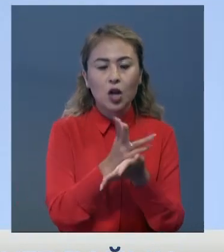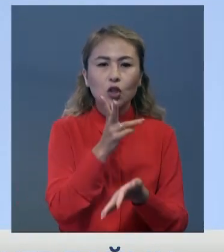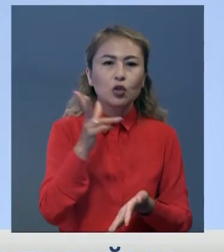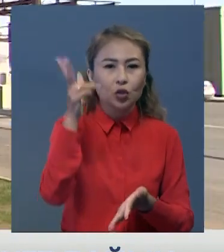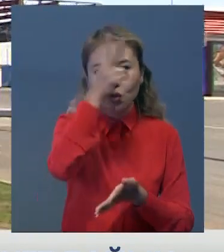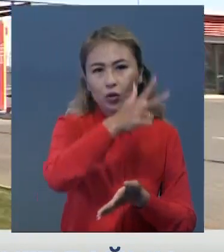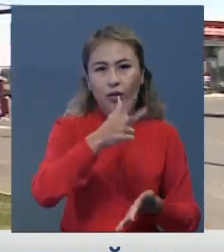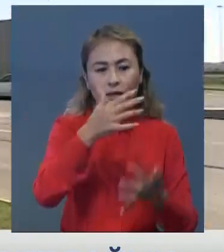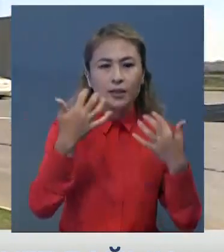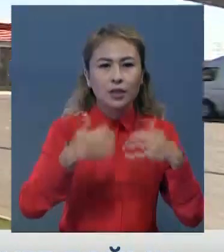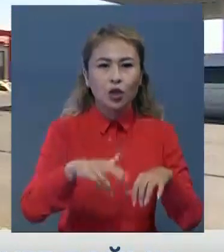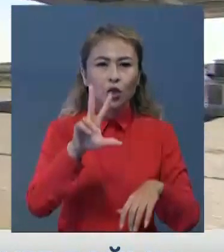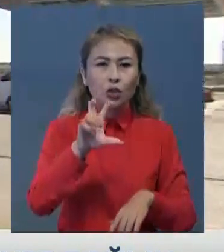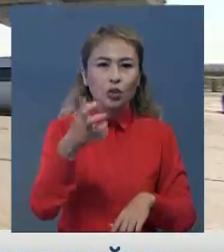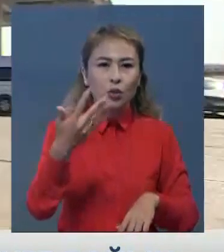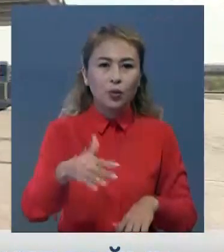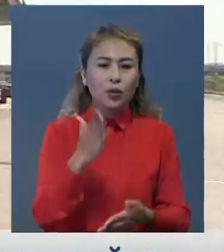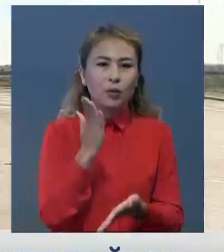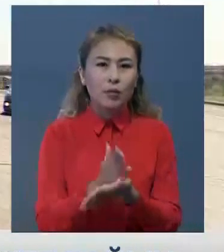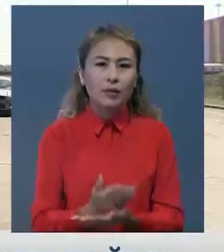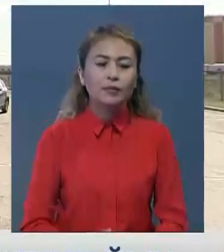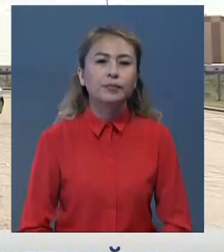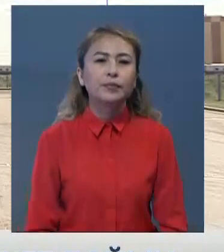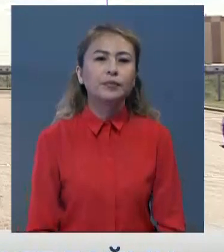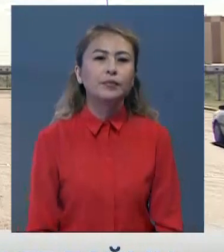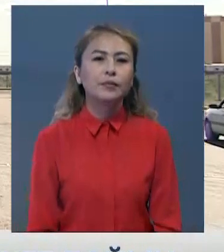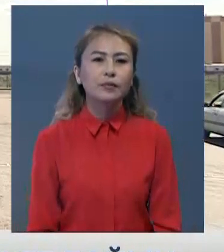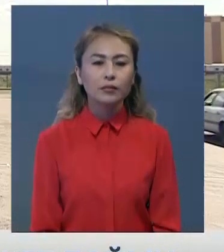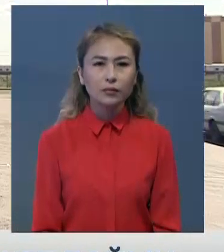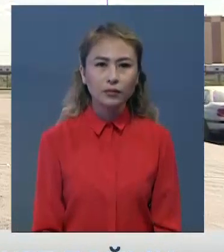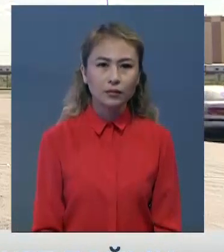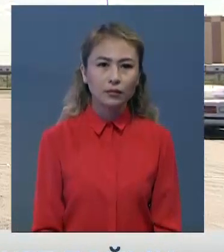олардың саны 350-ге жетеді. Гүлзия Нақыпқызы, Арман Ақшыбаев, Хабар 24.